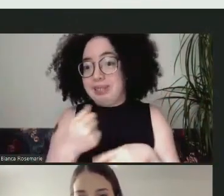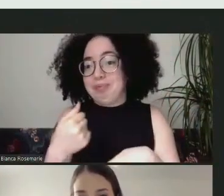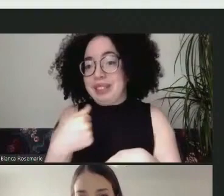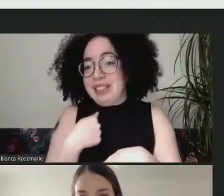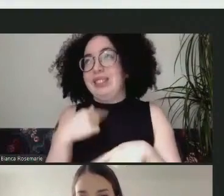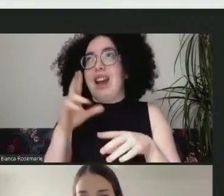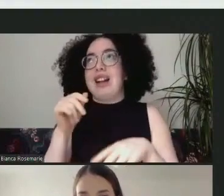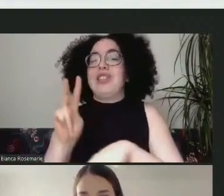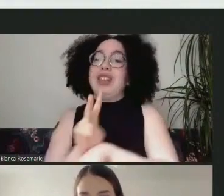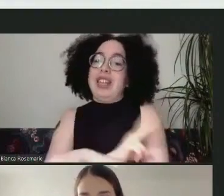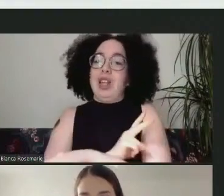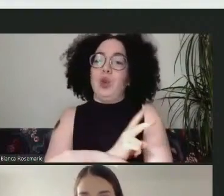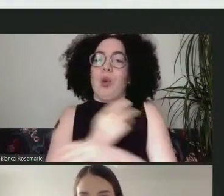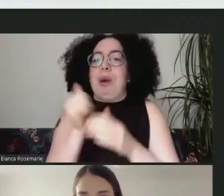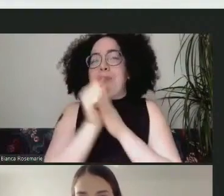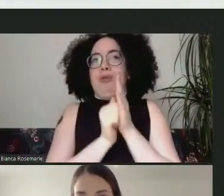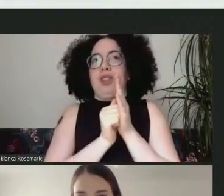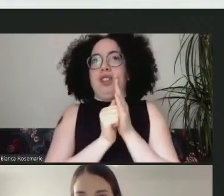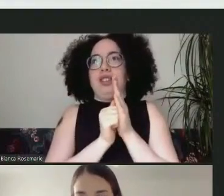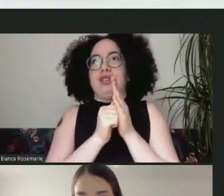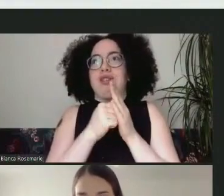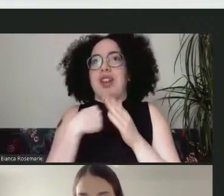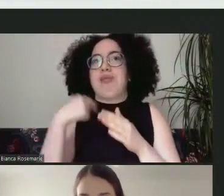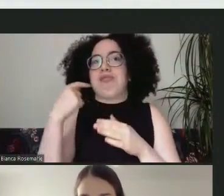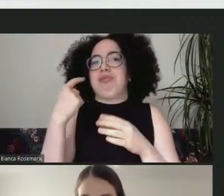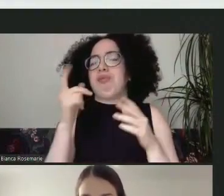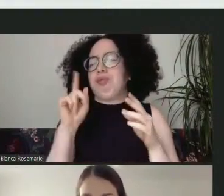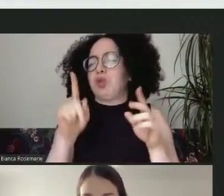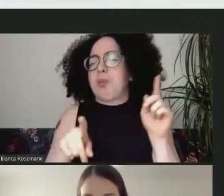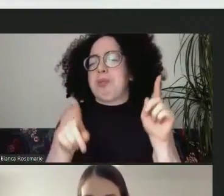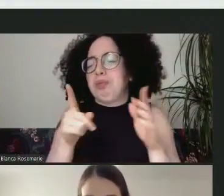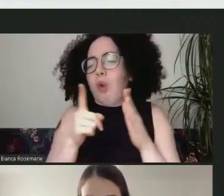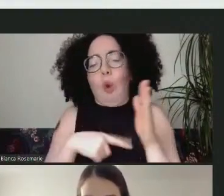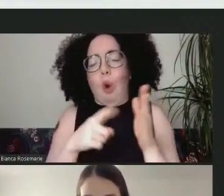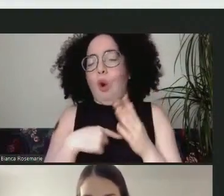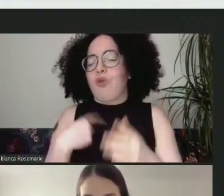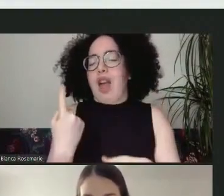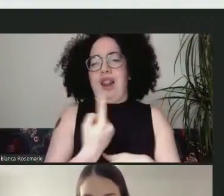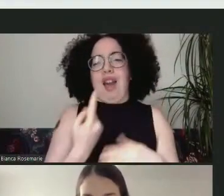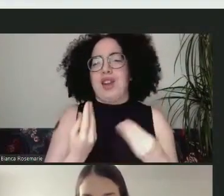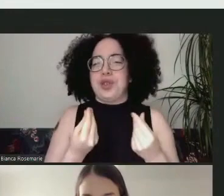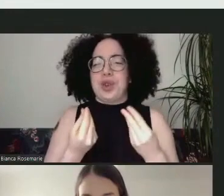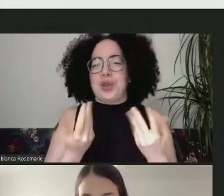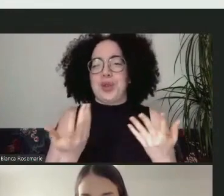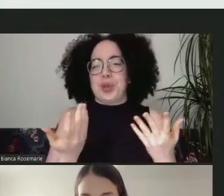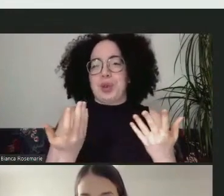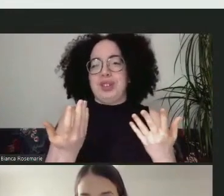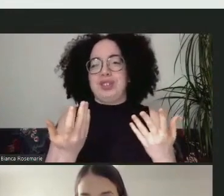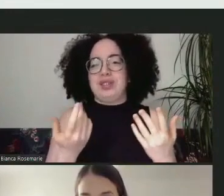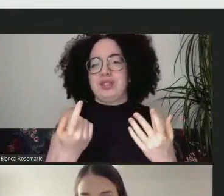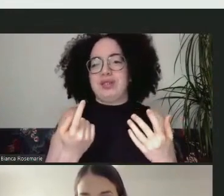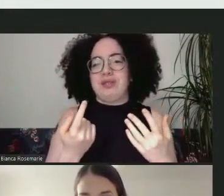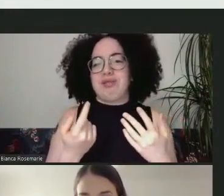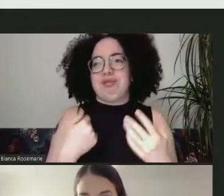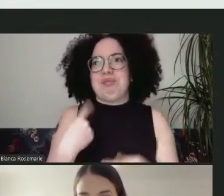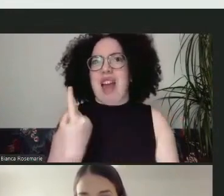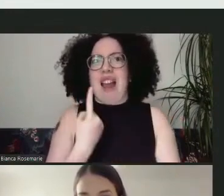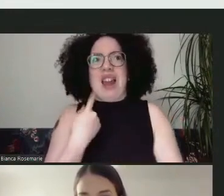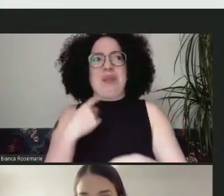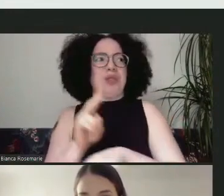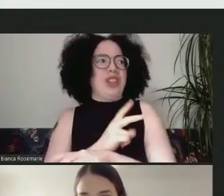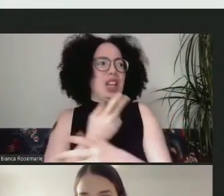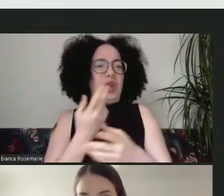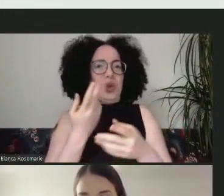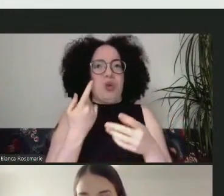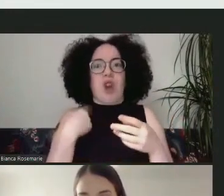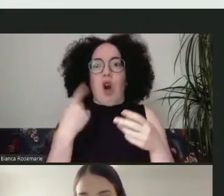Und der nächste Punkt ist die Vernetzung über Grenzen hinweg. Am Anfang war es so, dass bei meiner Hauterkrankung ich das Gefühl